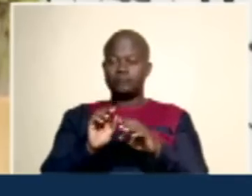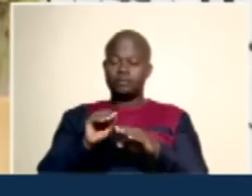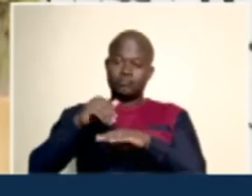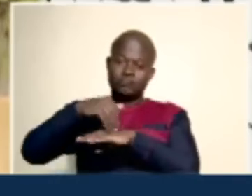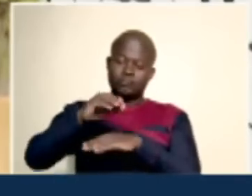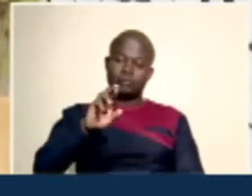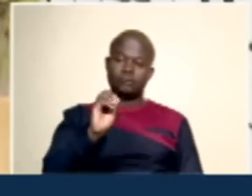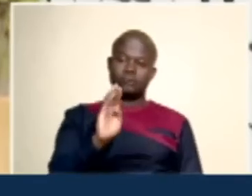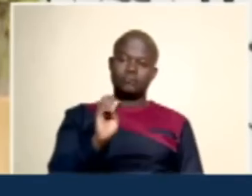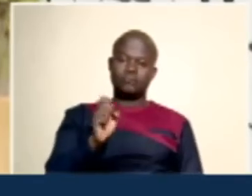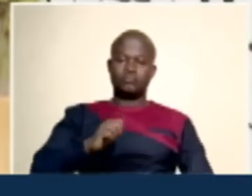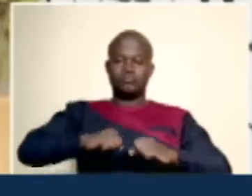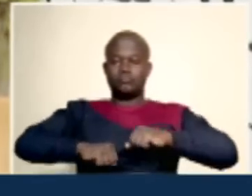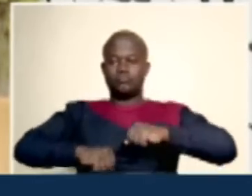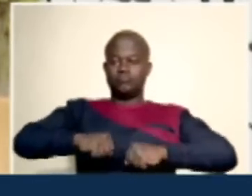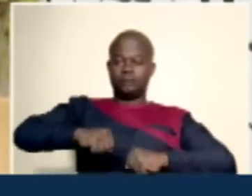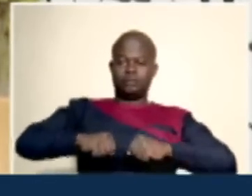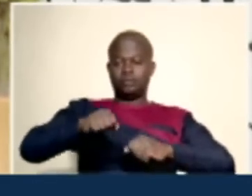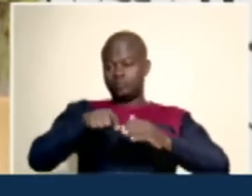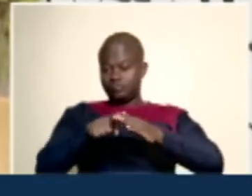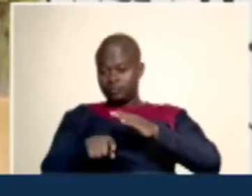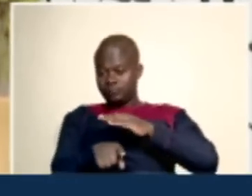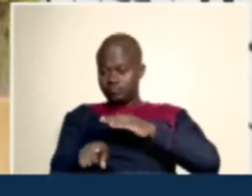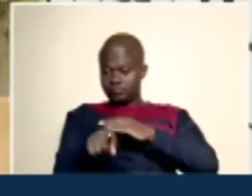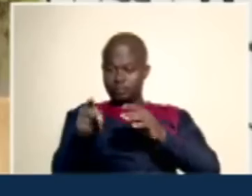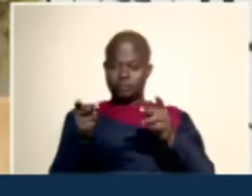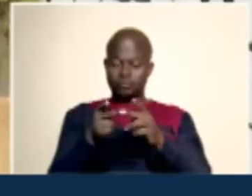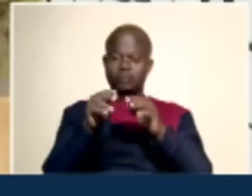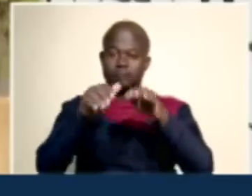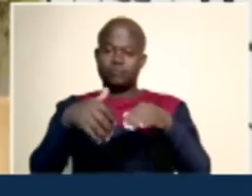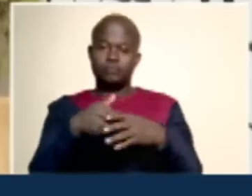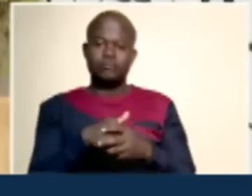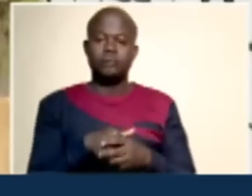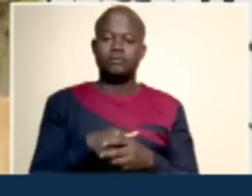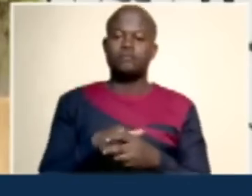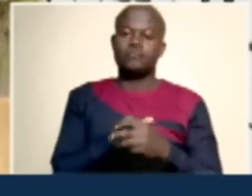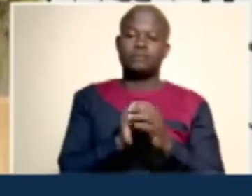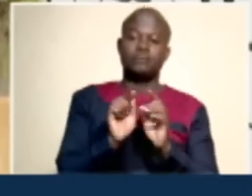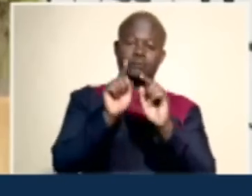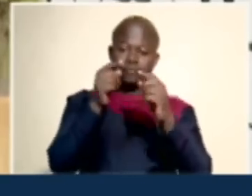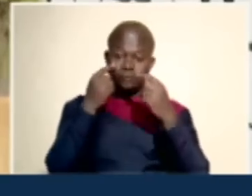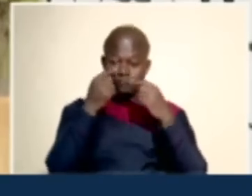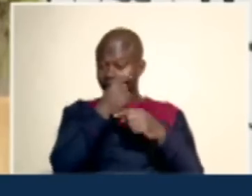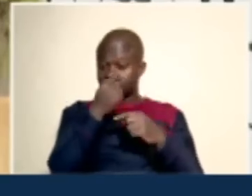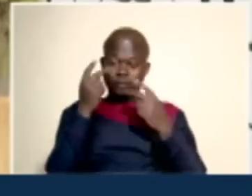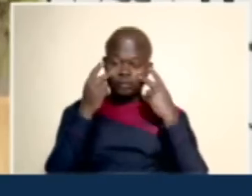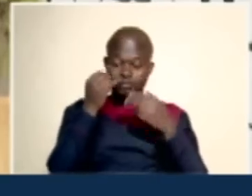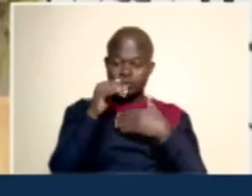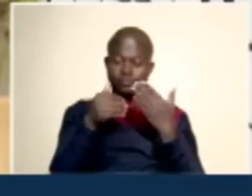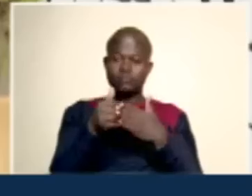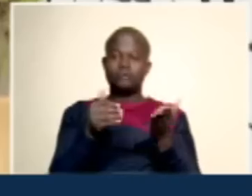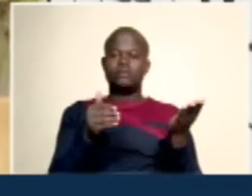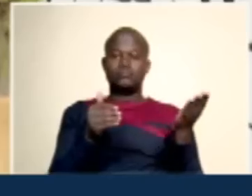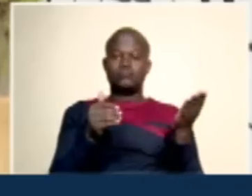robo munsi yaho bacukura zikajya kureba niba iyo